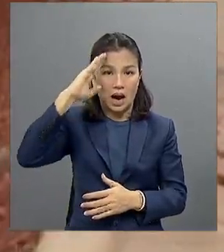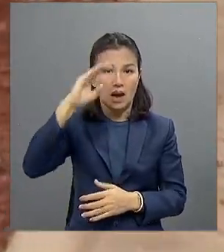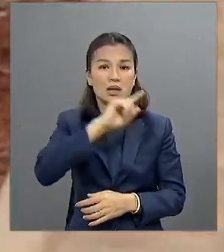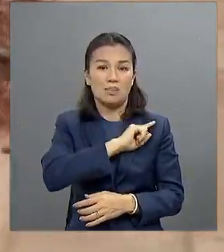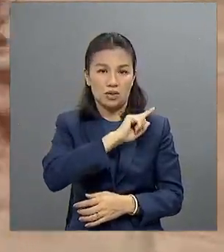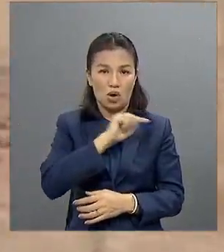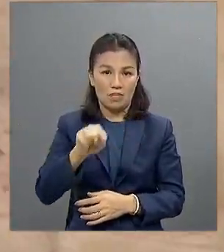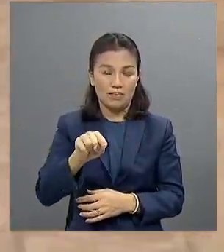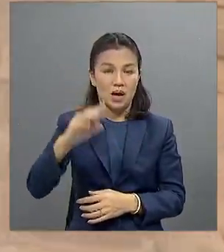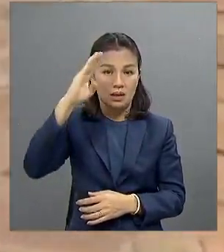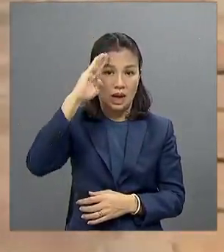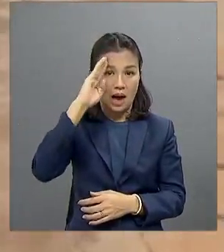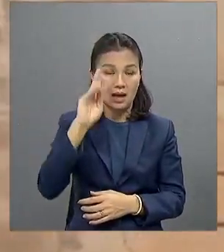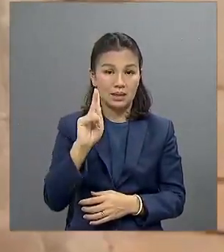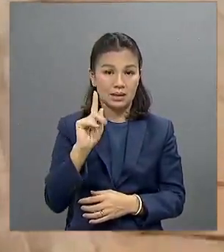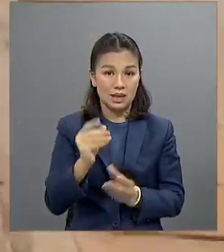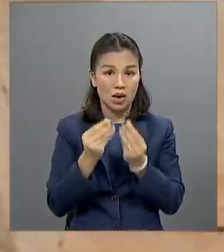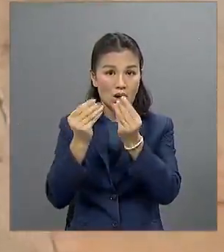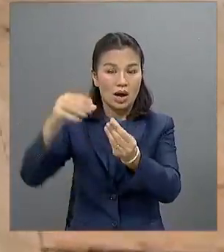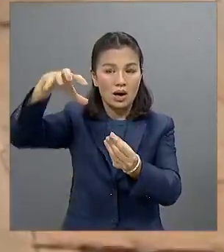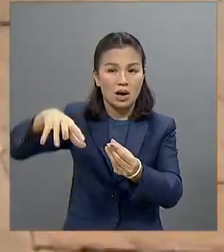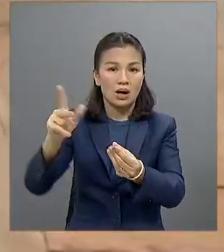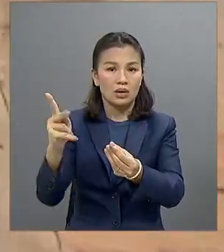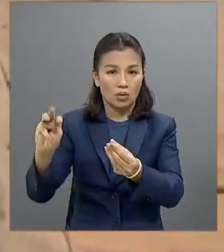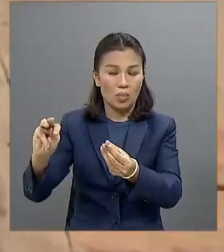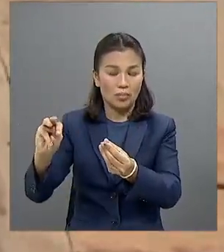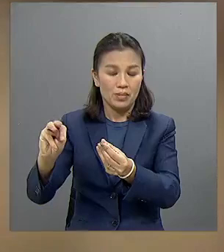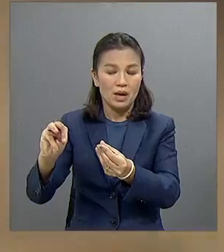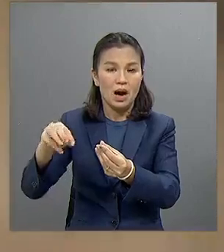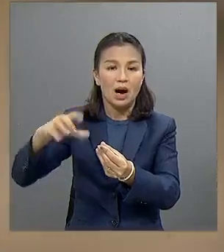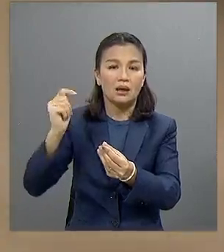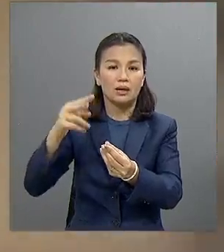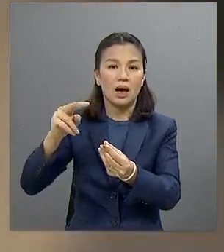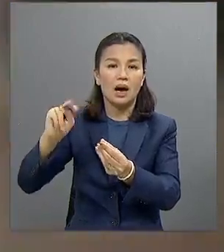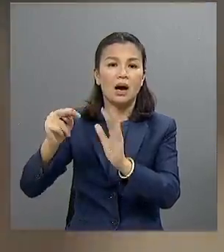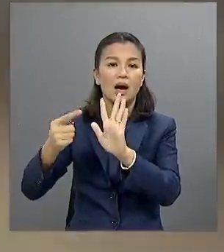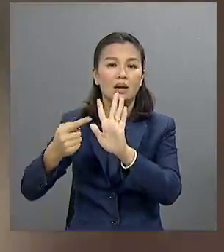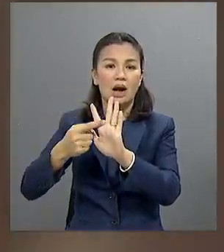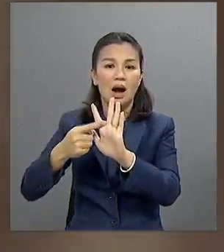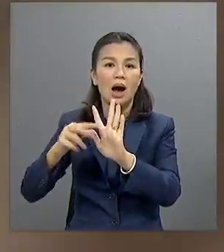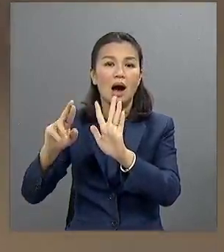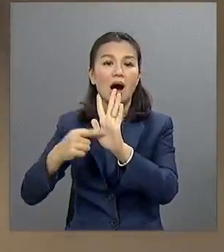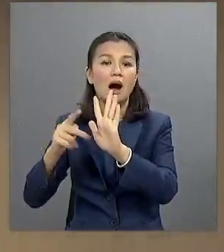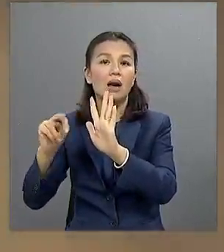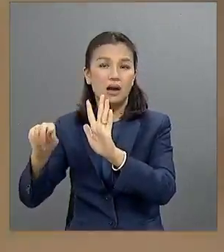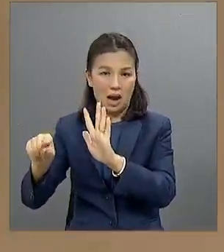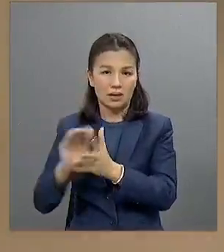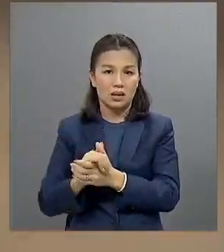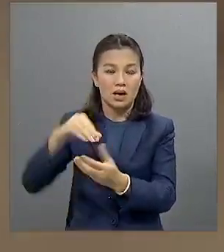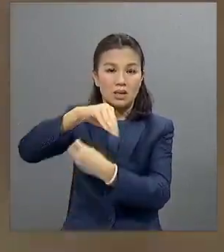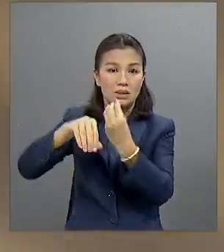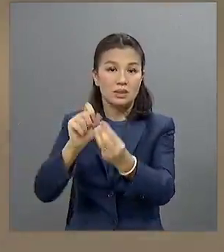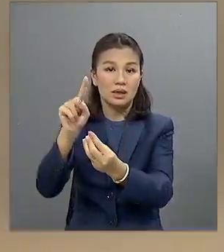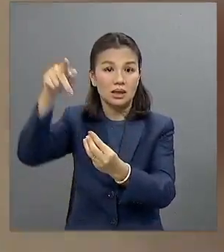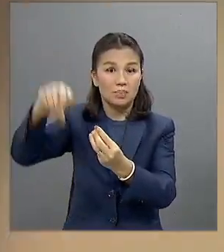อบคืนมาให้กรมธนารักษ์เข้ามาบริหารจัดการพื้นที่ในโครงการพื้นที่เศรษฐกิจพิเศษบ้านพุน้ำร้อนตามนโยบายรัฐบาลน